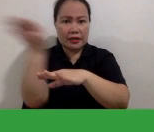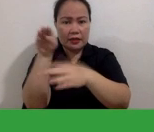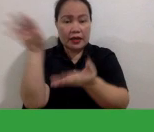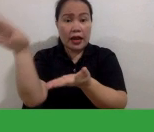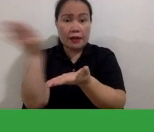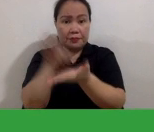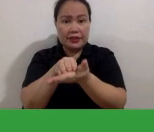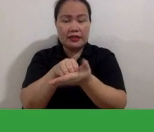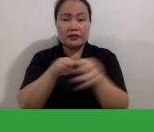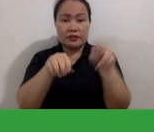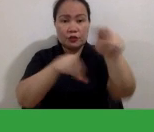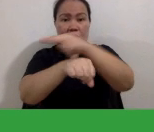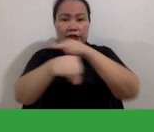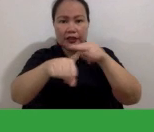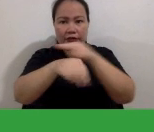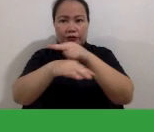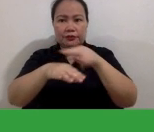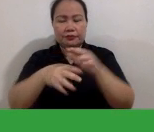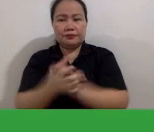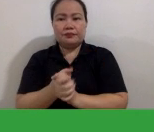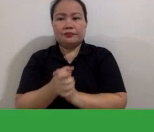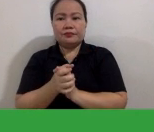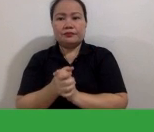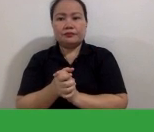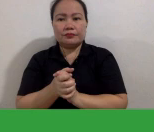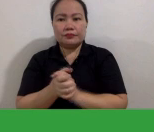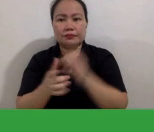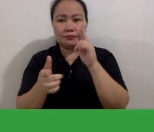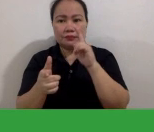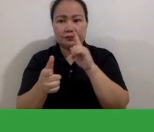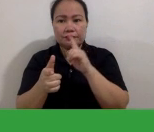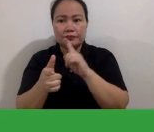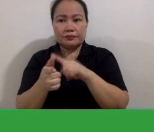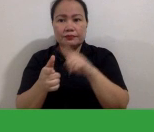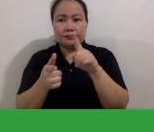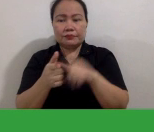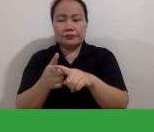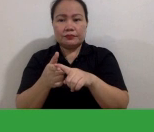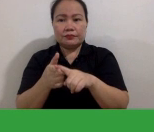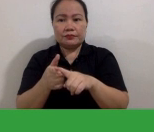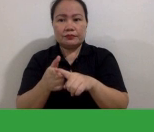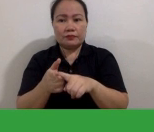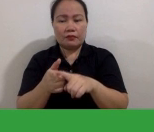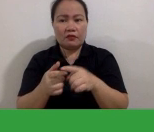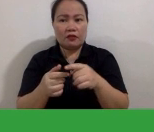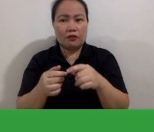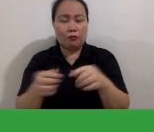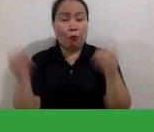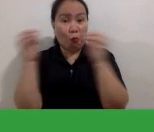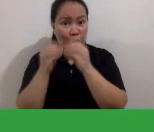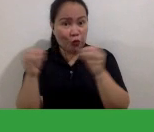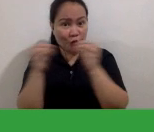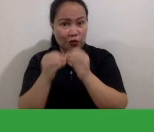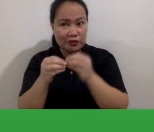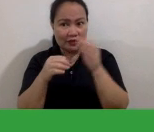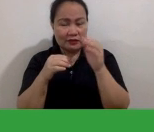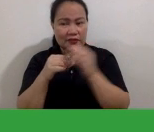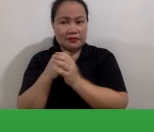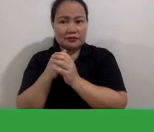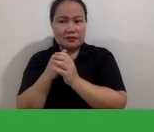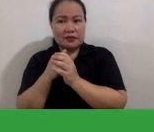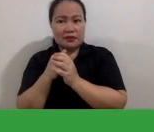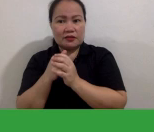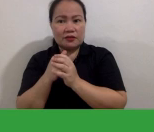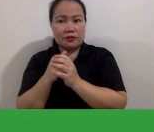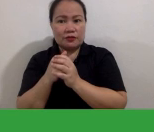is 60%. Ayun siya. Okay? And then, this one, eto naman sobra-sobra. So,